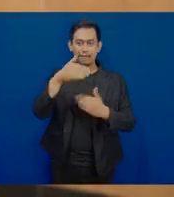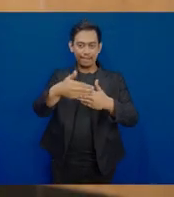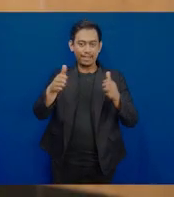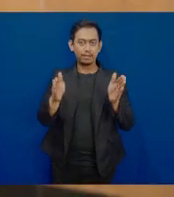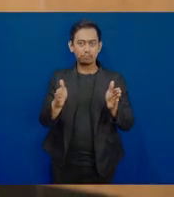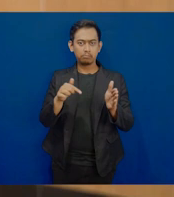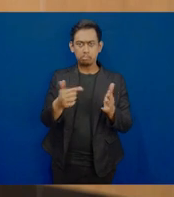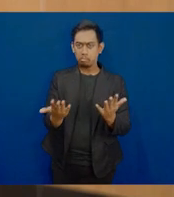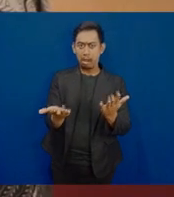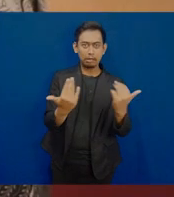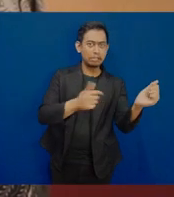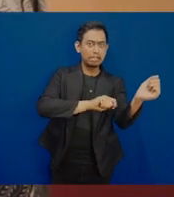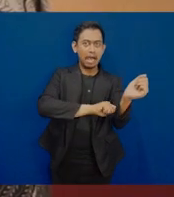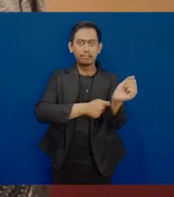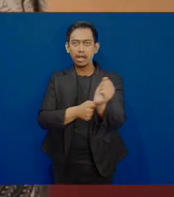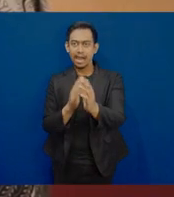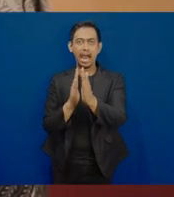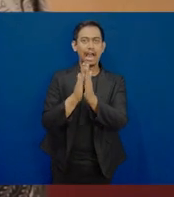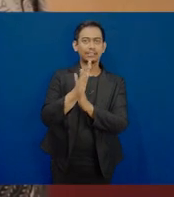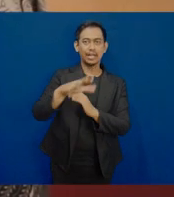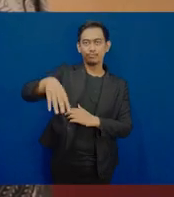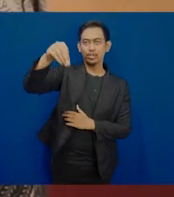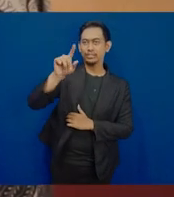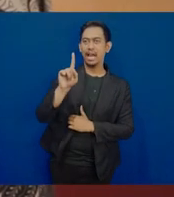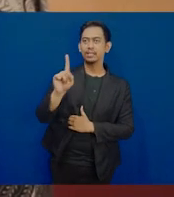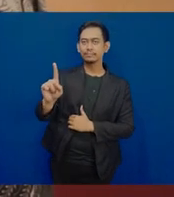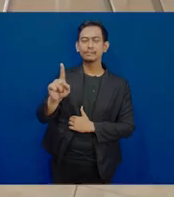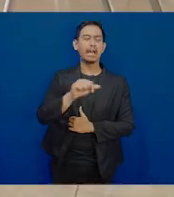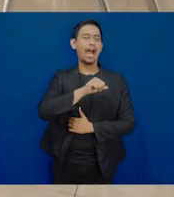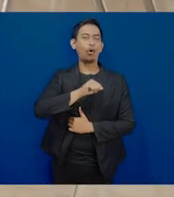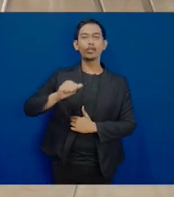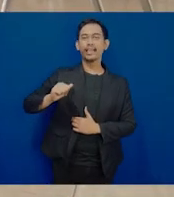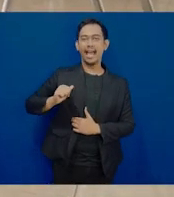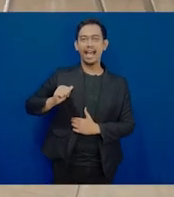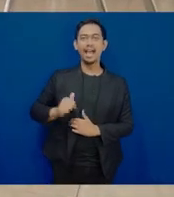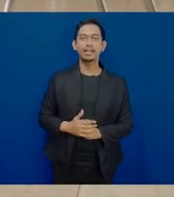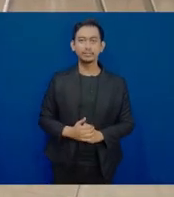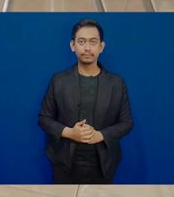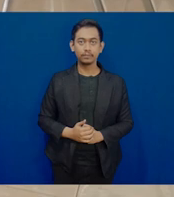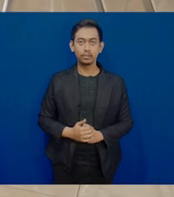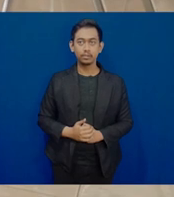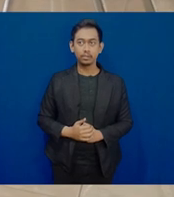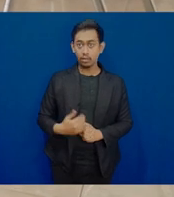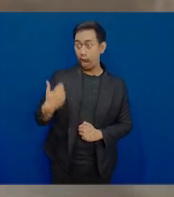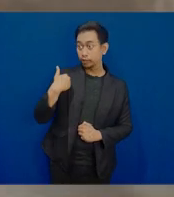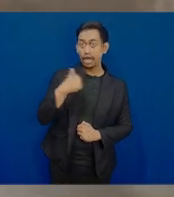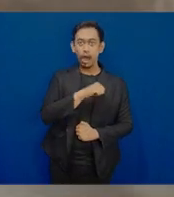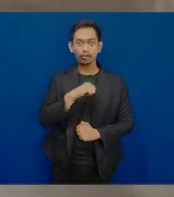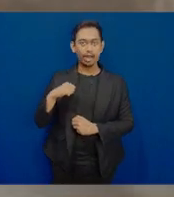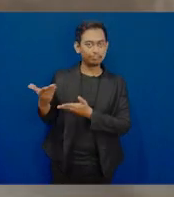beliau menyarankan untuk teman-teman difabel itu menjadi salah satu kader di pos Bindu. Ada kader-kader